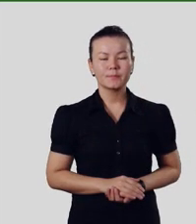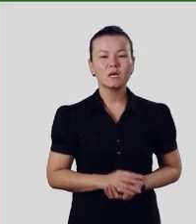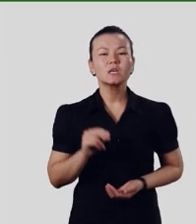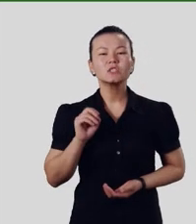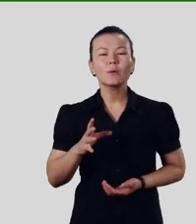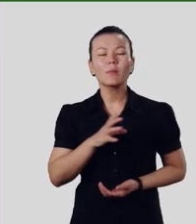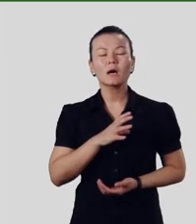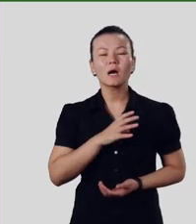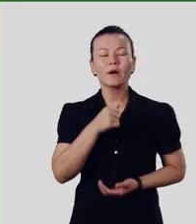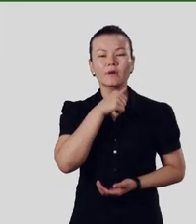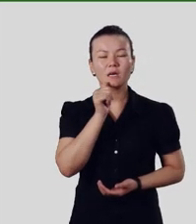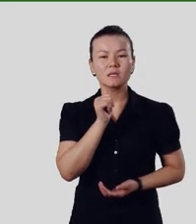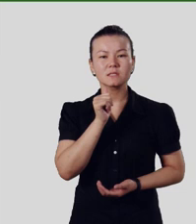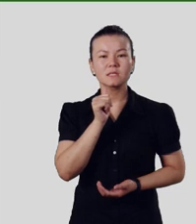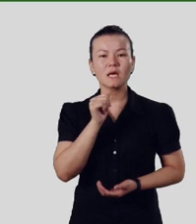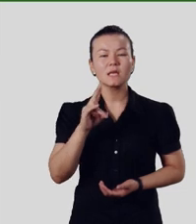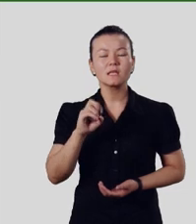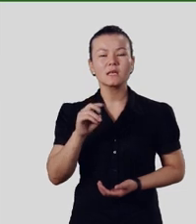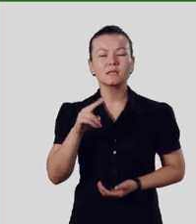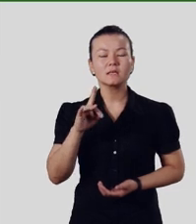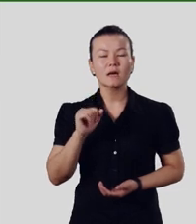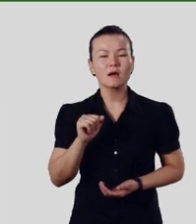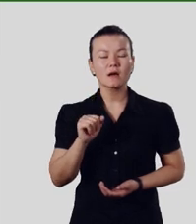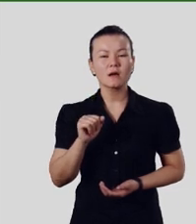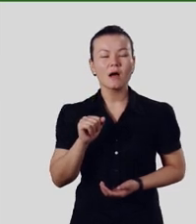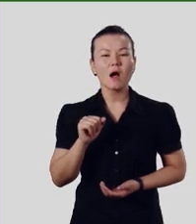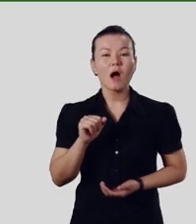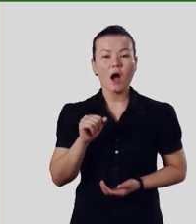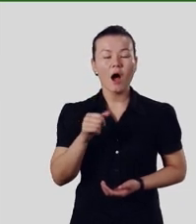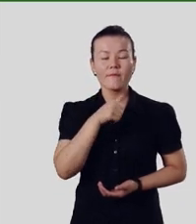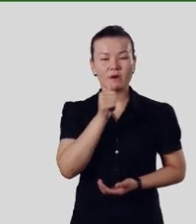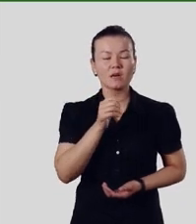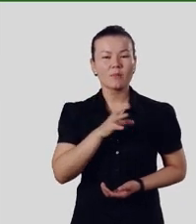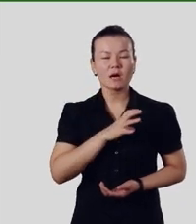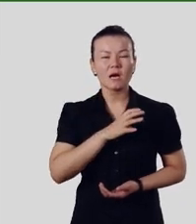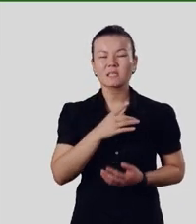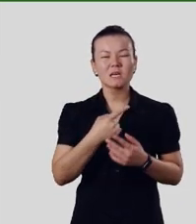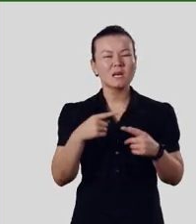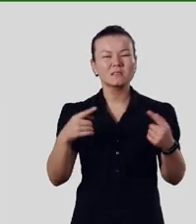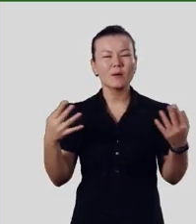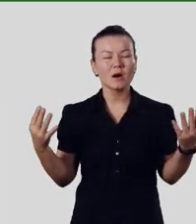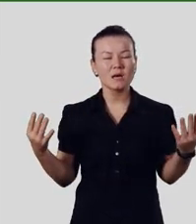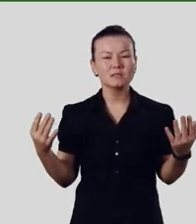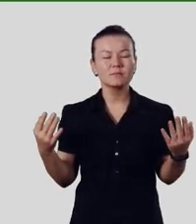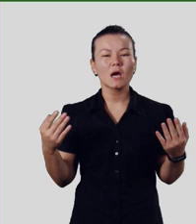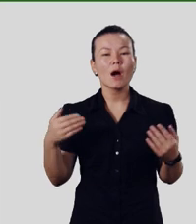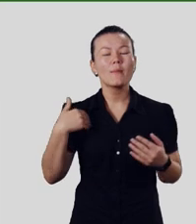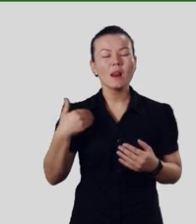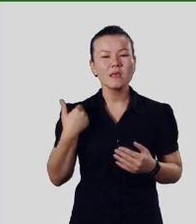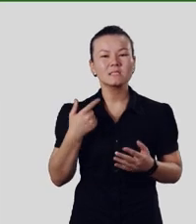Чем богаты африканские недра? Африка богата разнообразными